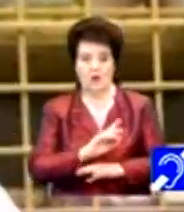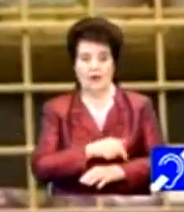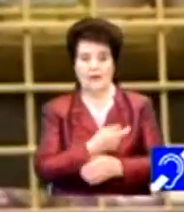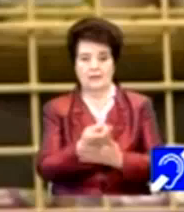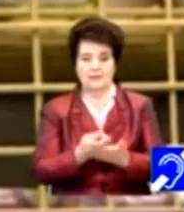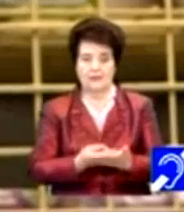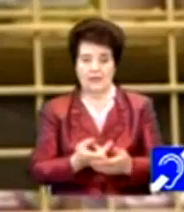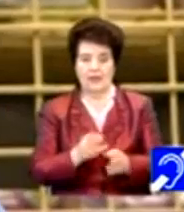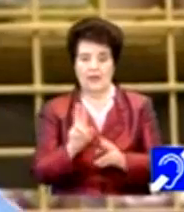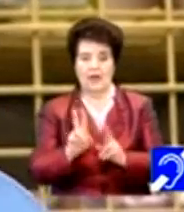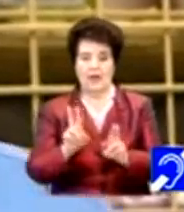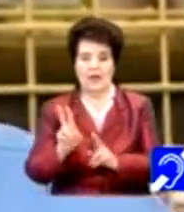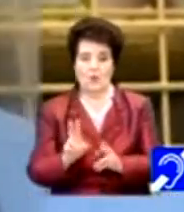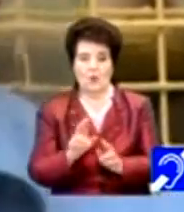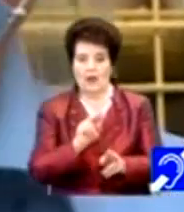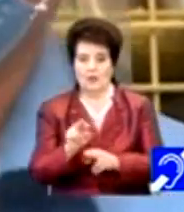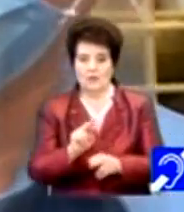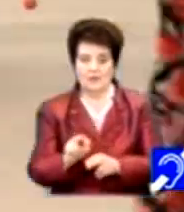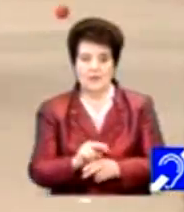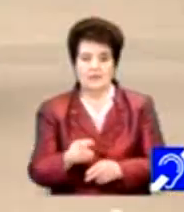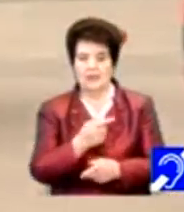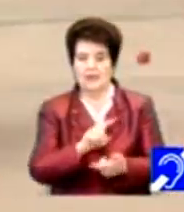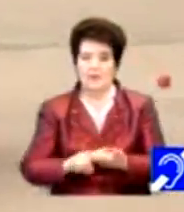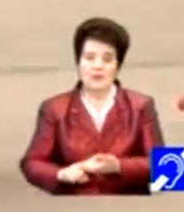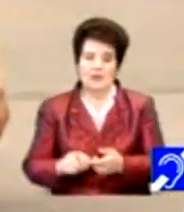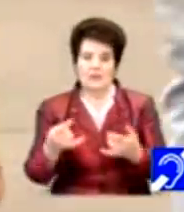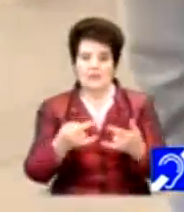nu respectă regulile. Despre haosul din perioada pandemiei,